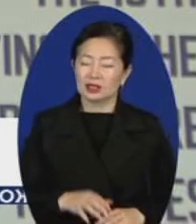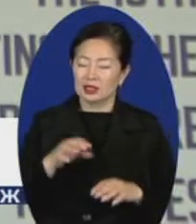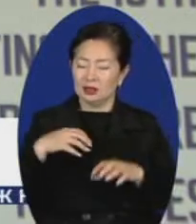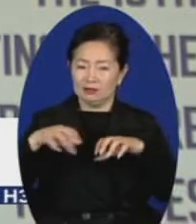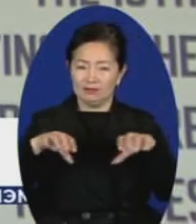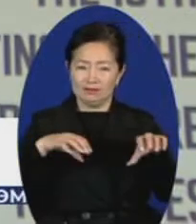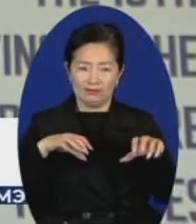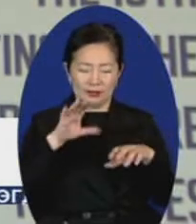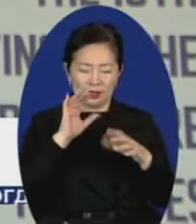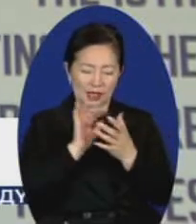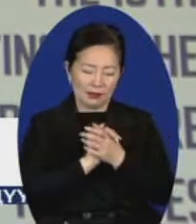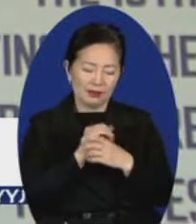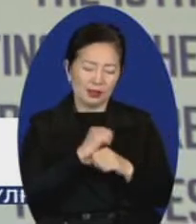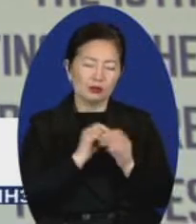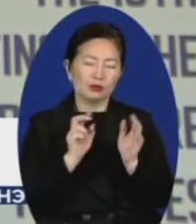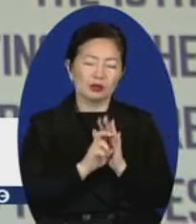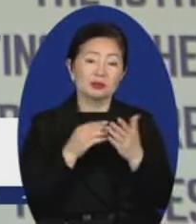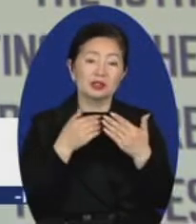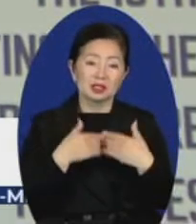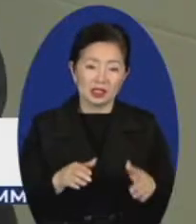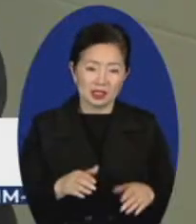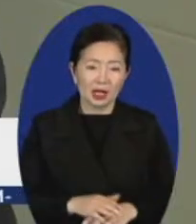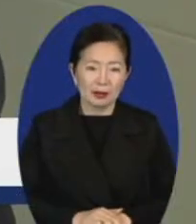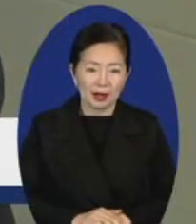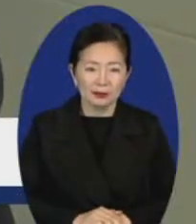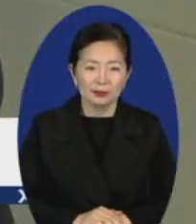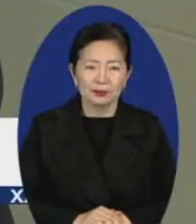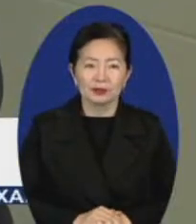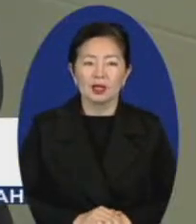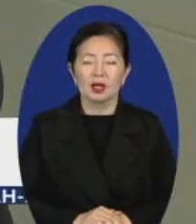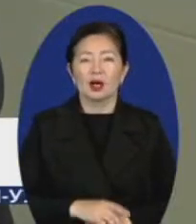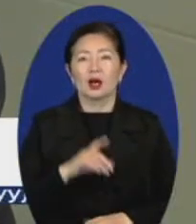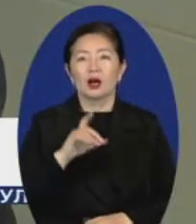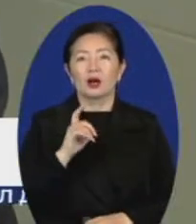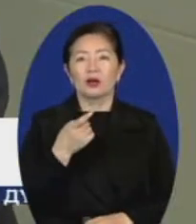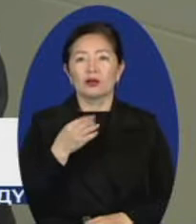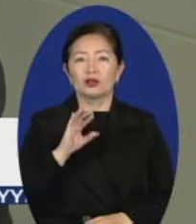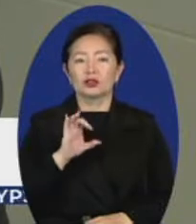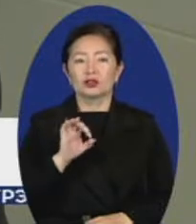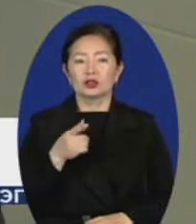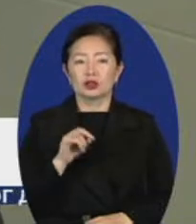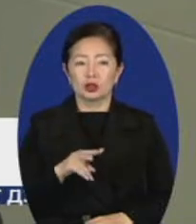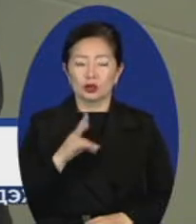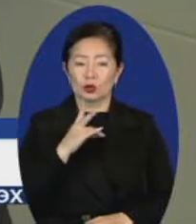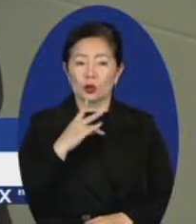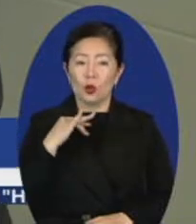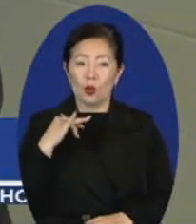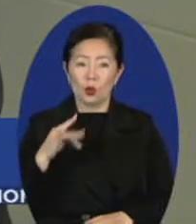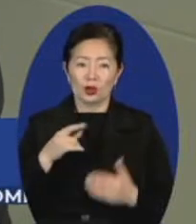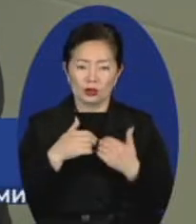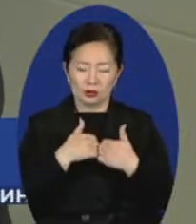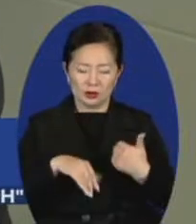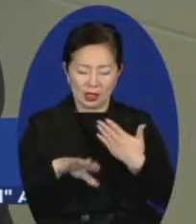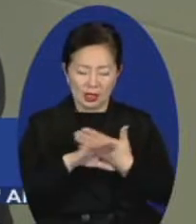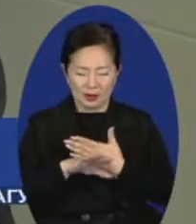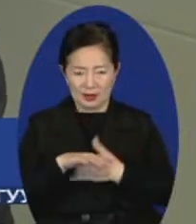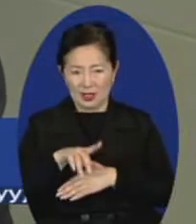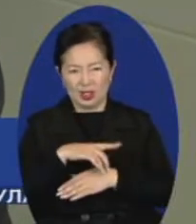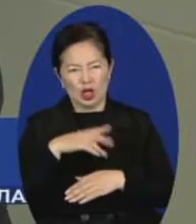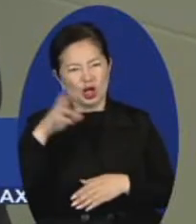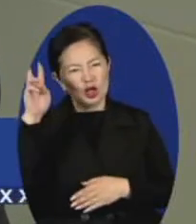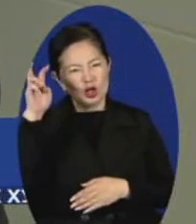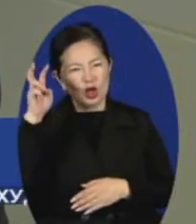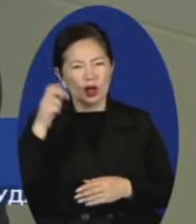хамтран ажиллах сайхан боломжийг нээж байна. Хөвсгөл нуурын тусан хөдөлтэй газруудыг хамгаалахад нойлын асуудлыг үүтэ